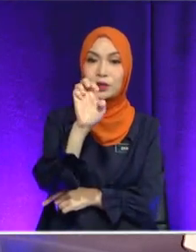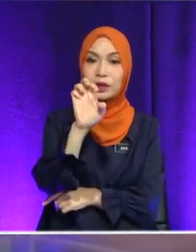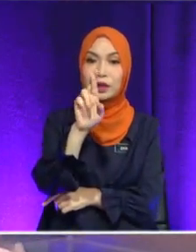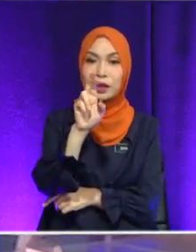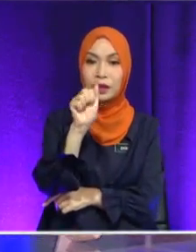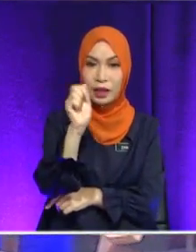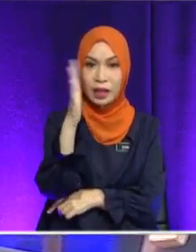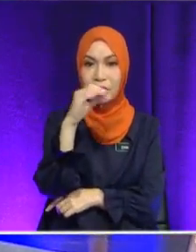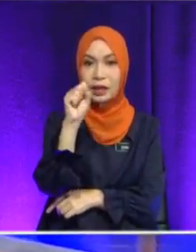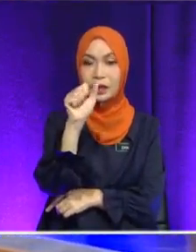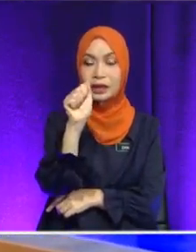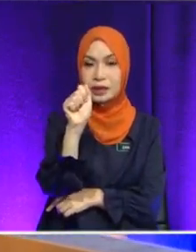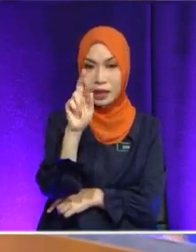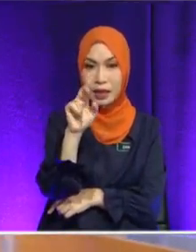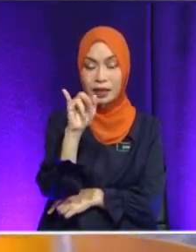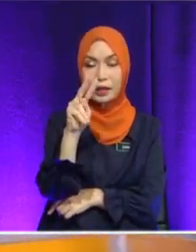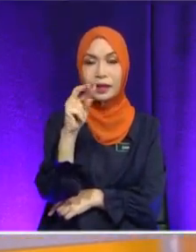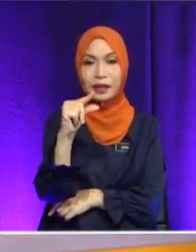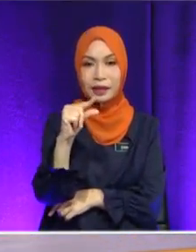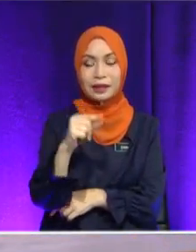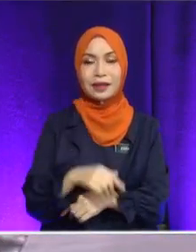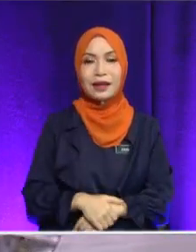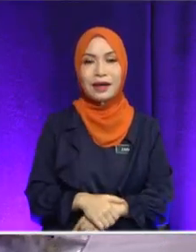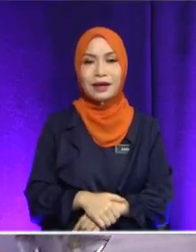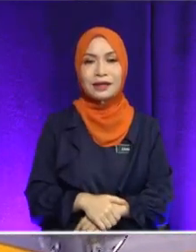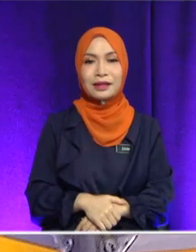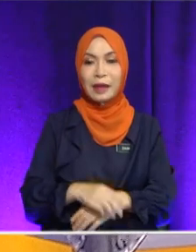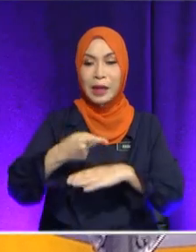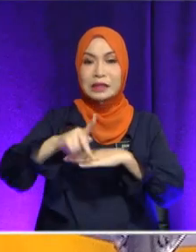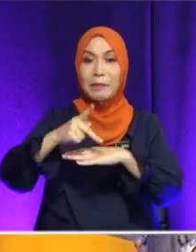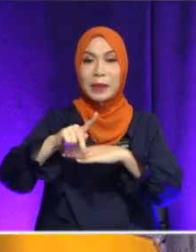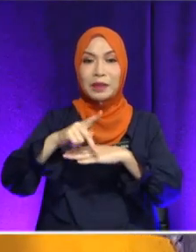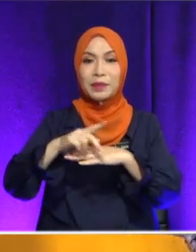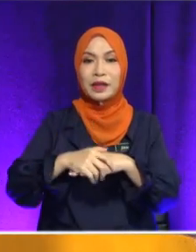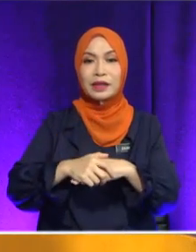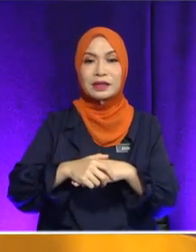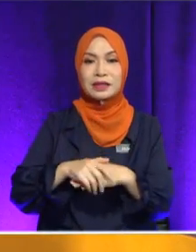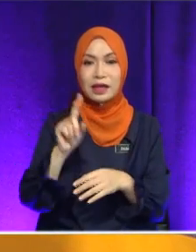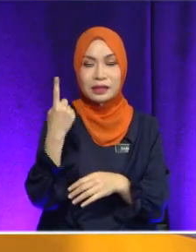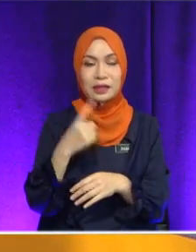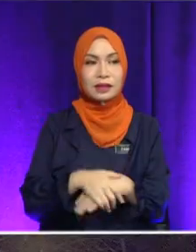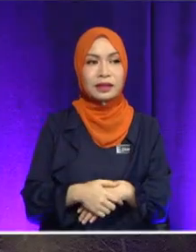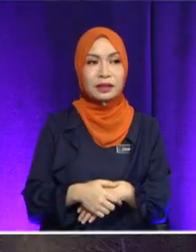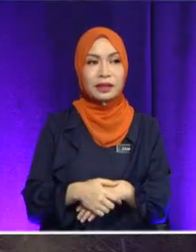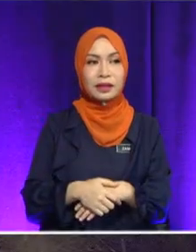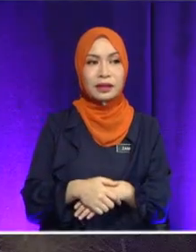maksudnya apa ini berani berani menggugurkan pembangkit TNI untuk menghasilkan eee